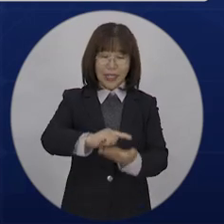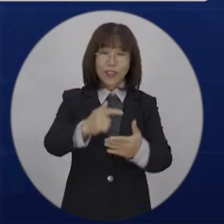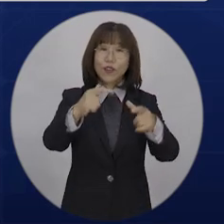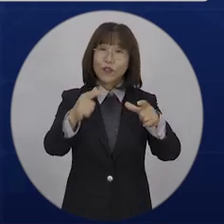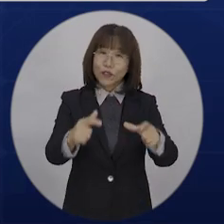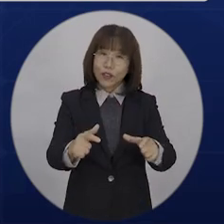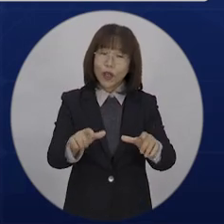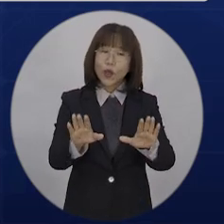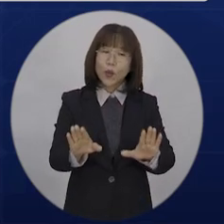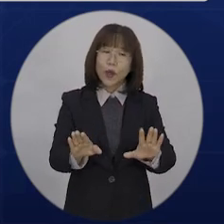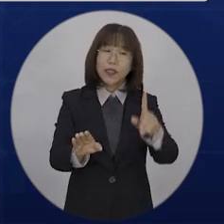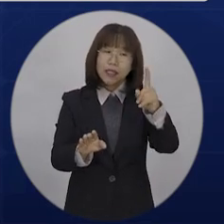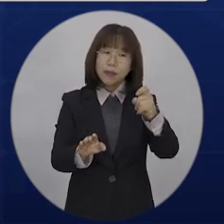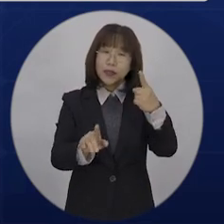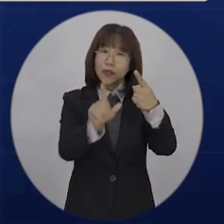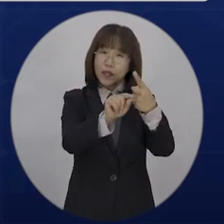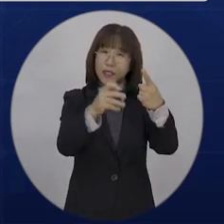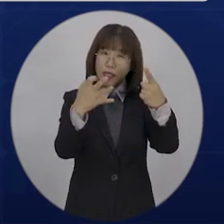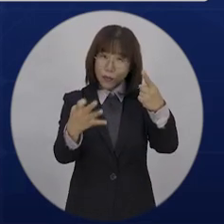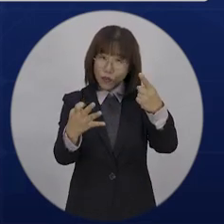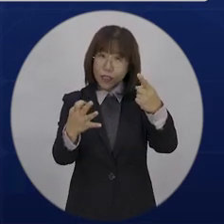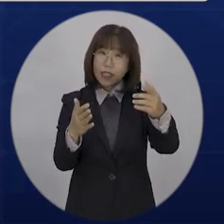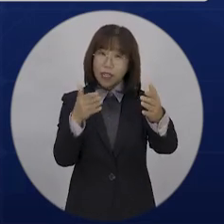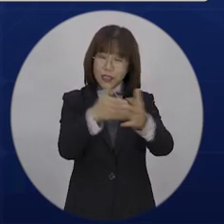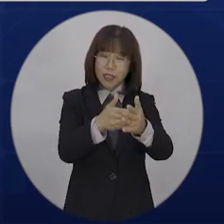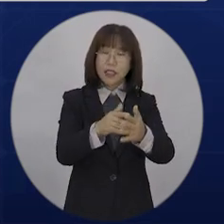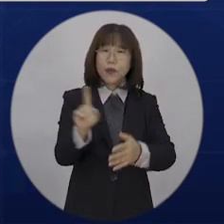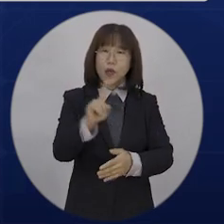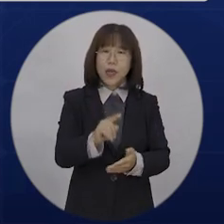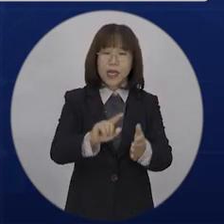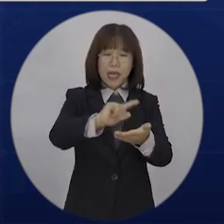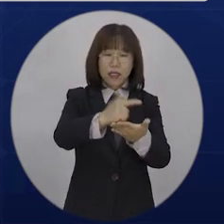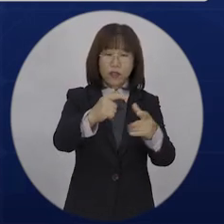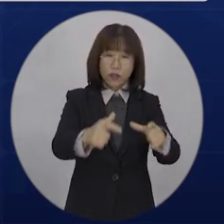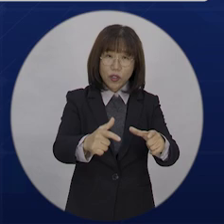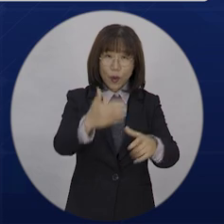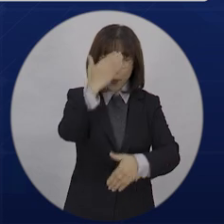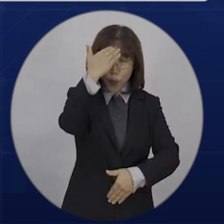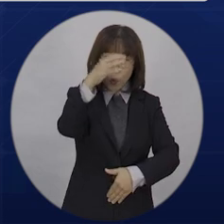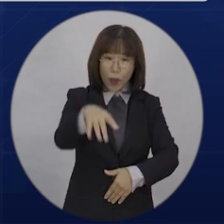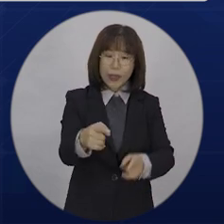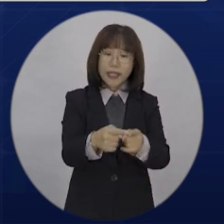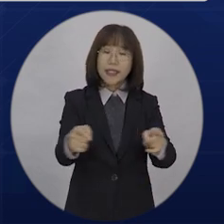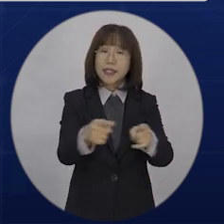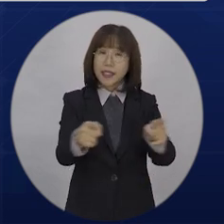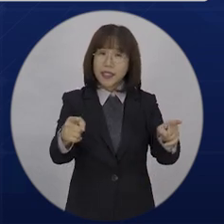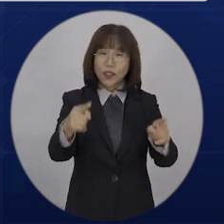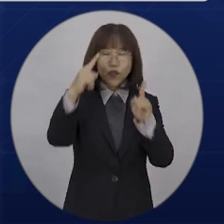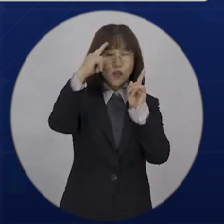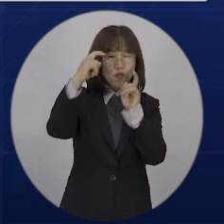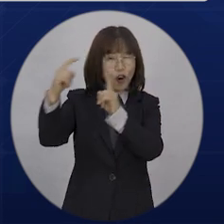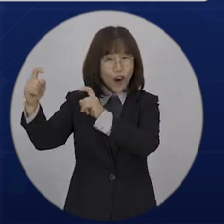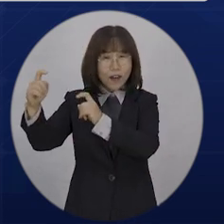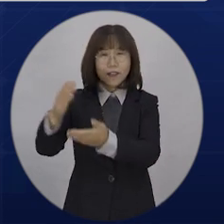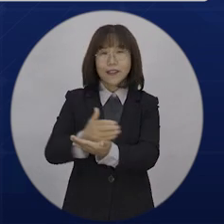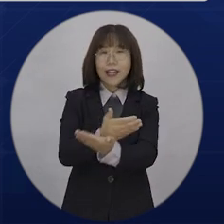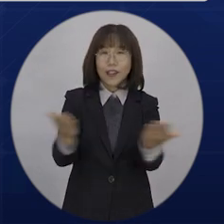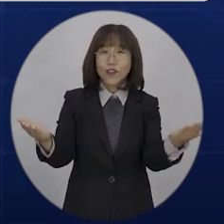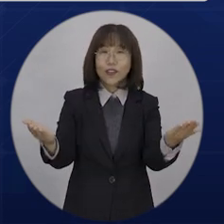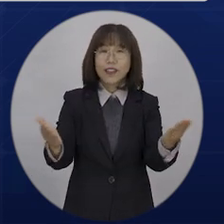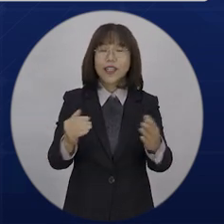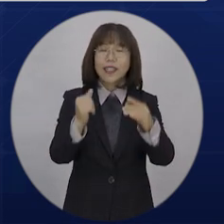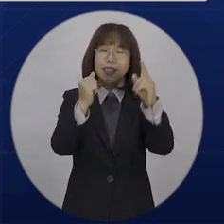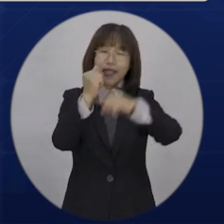강서구가 오는 11월 19일까지 강서구청 본관 1층에서 구민들과 함께 추억을 나누는